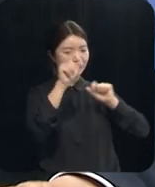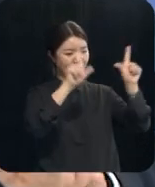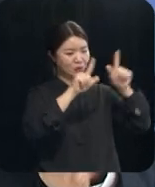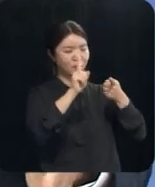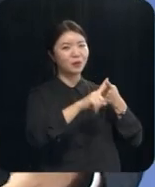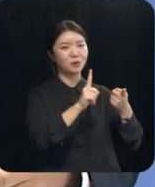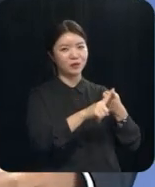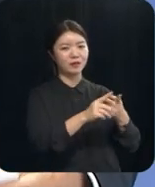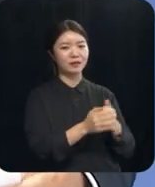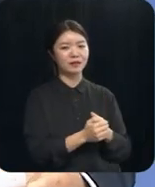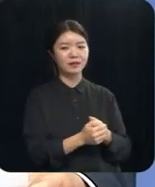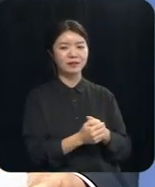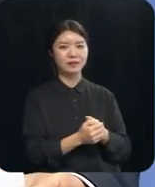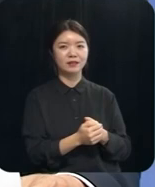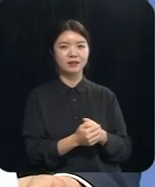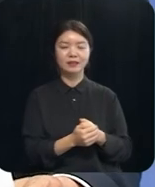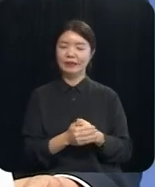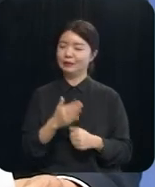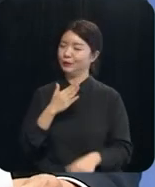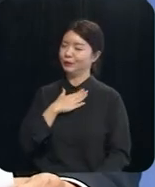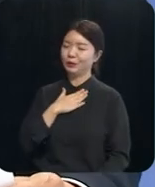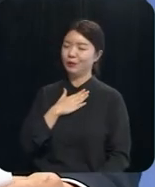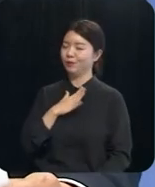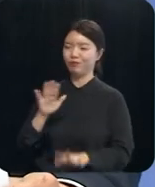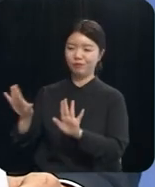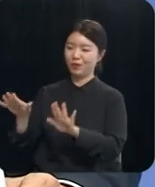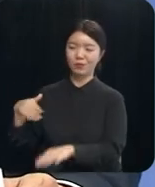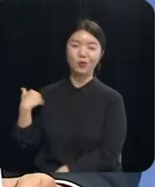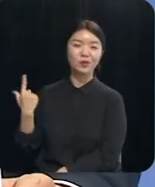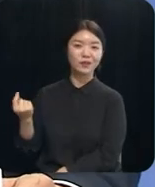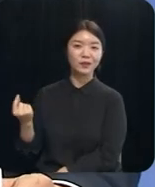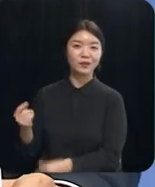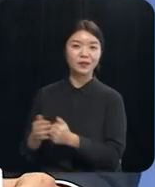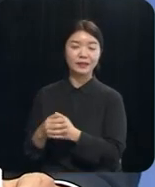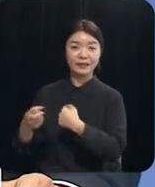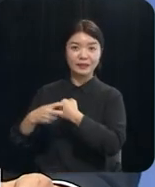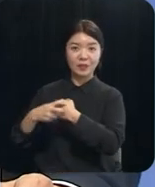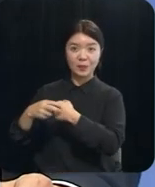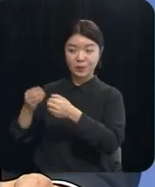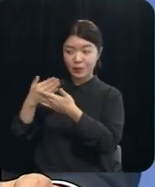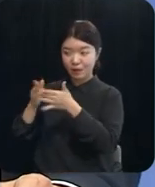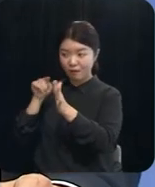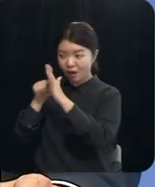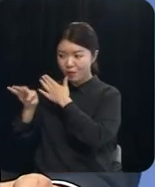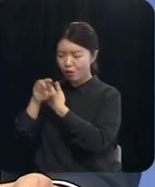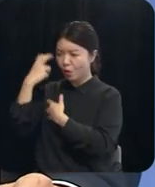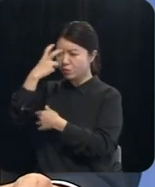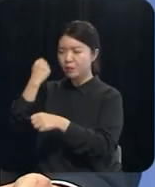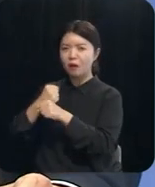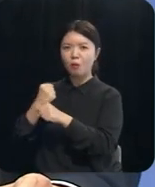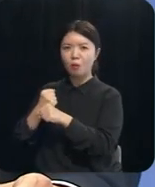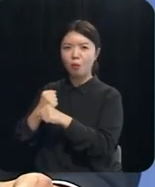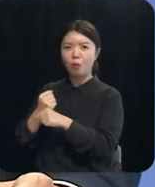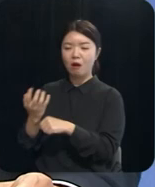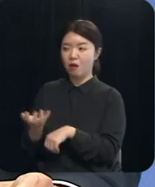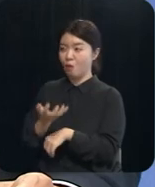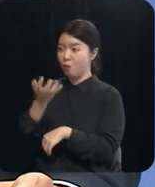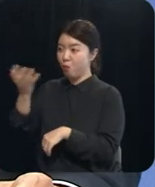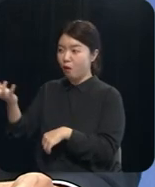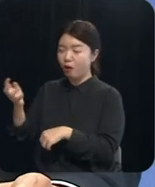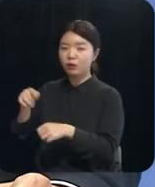있습니다. 전혀 모르시거든요. 응급실에 가면 검사만 하고 전원하는